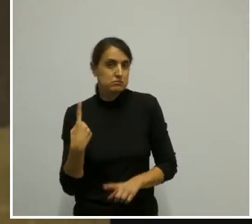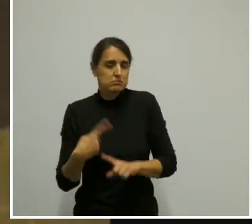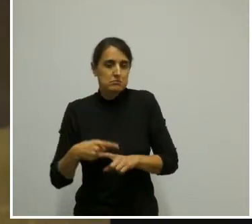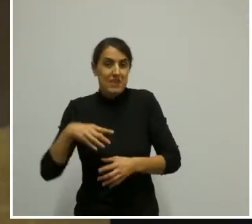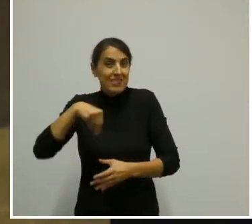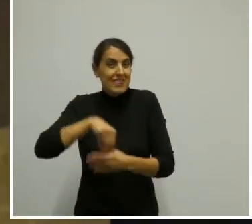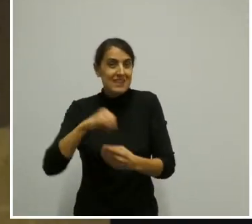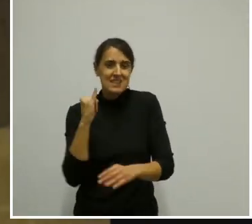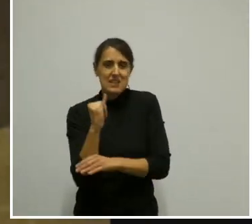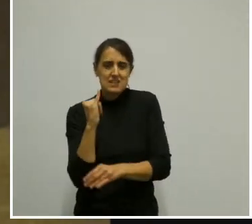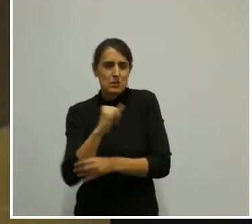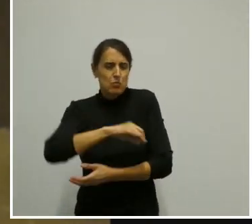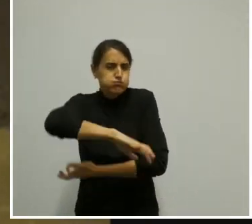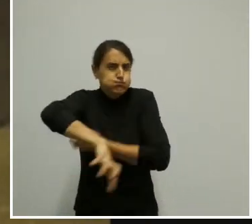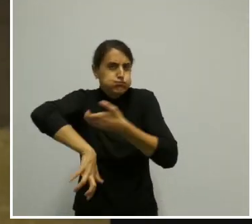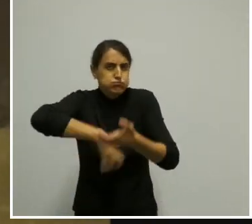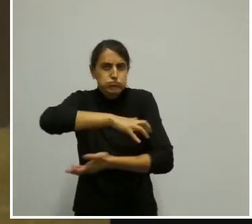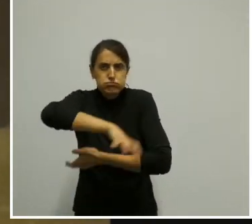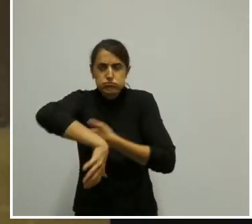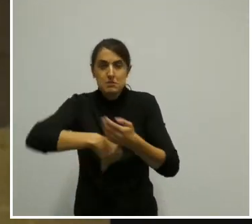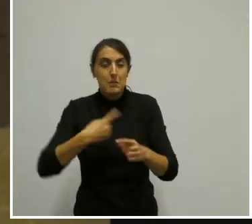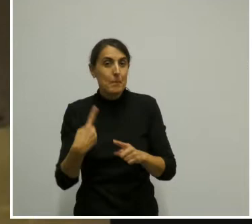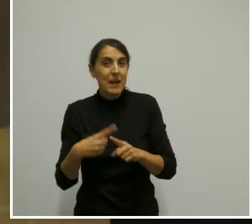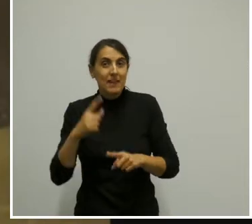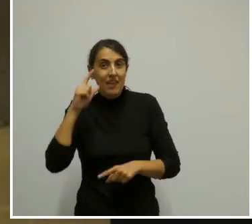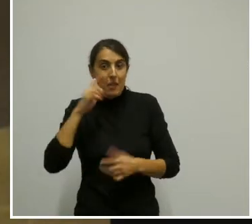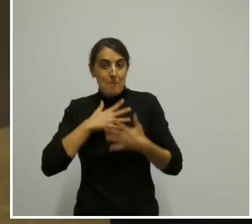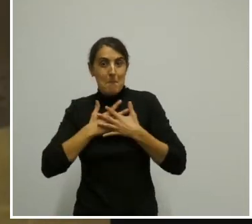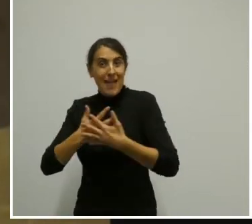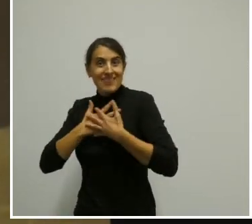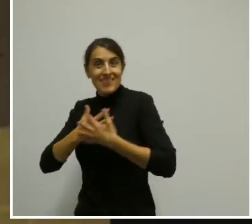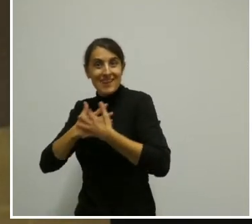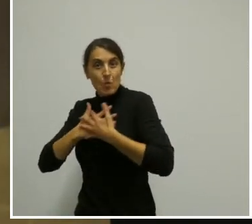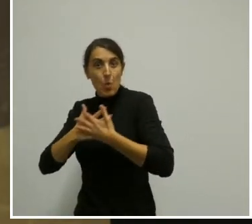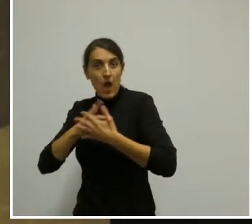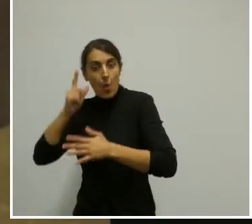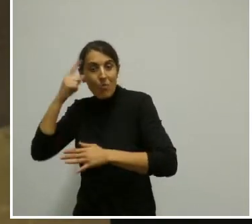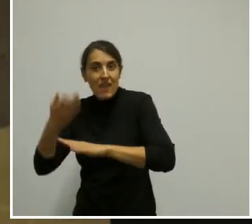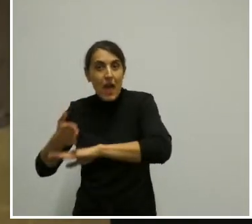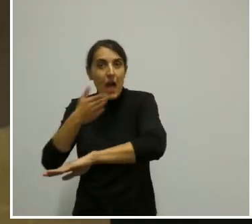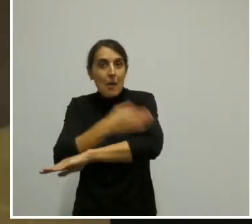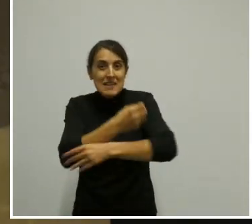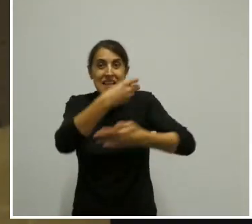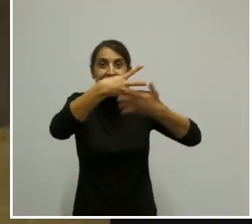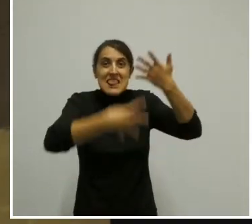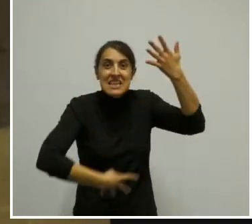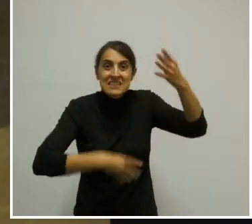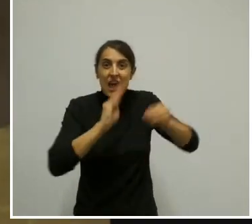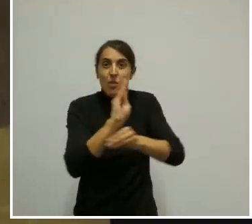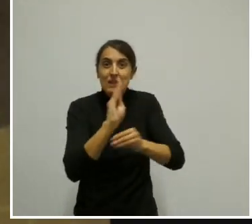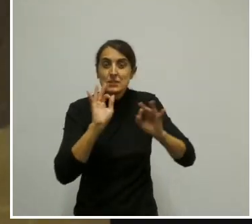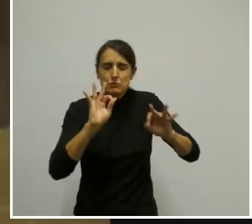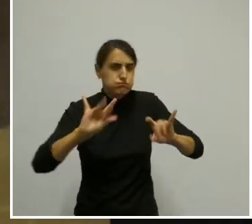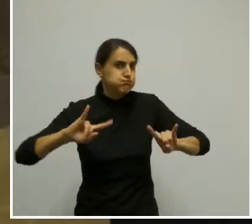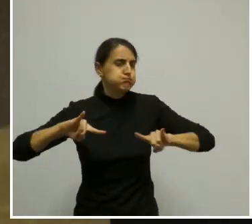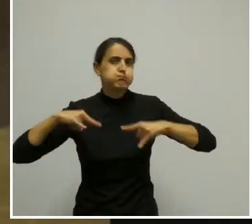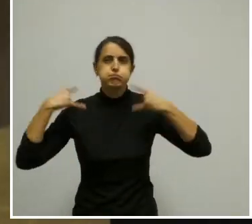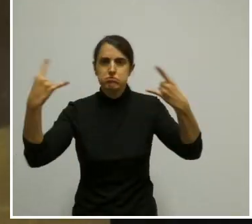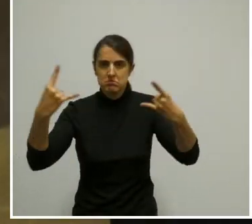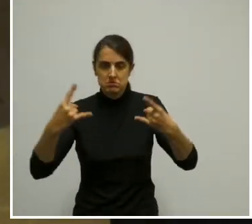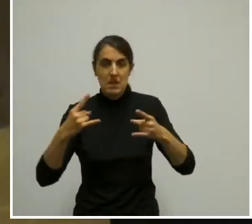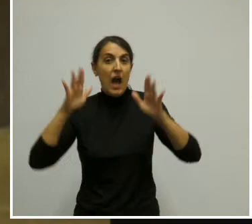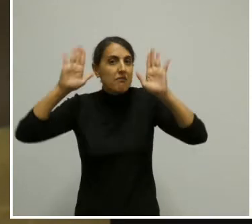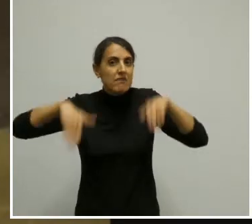dins de l'institut, perquè tot va ser un dia abans de les matriculacions, val? Tot això va provocar